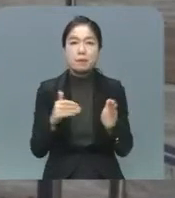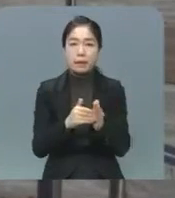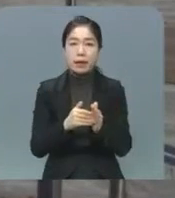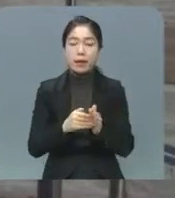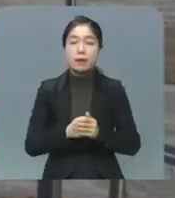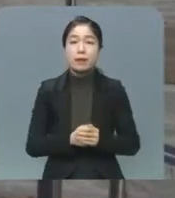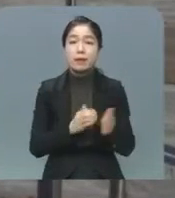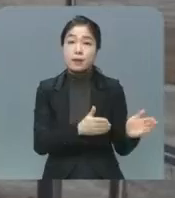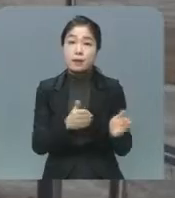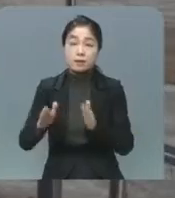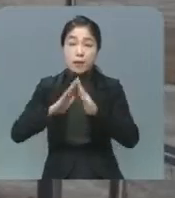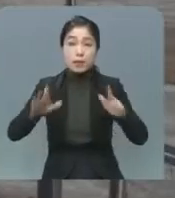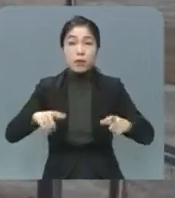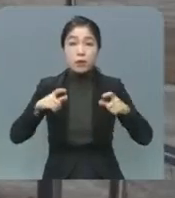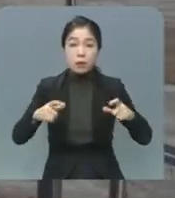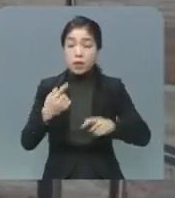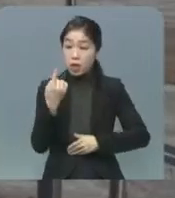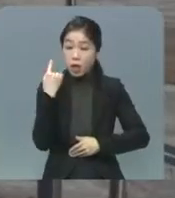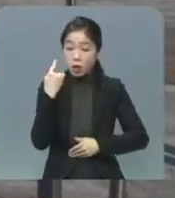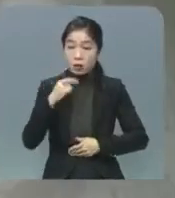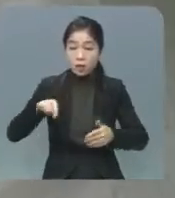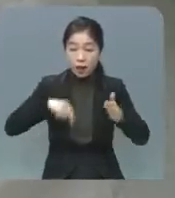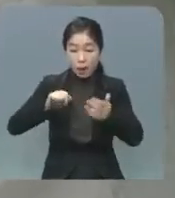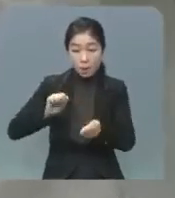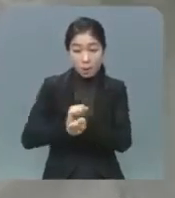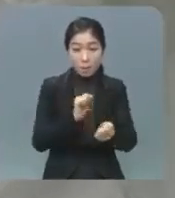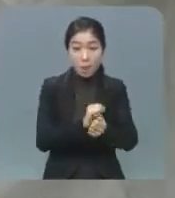발령했습니다. 한편 전남에서는 어제 지역 감염